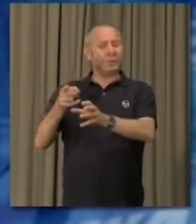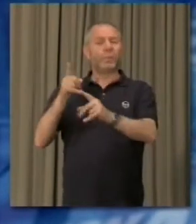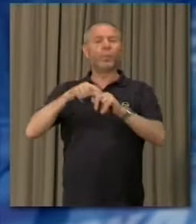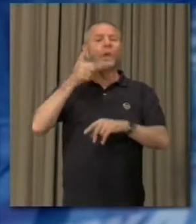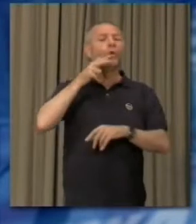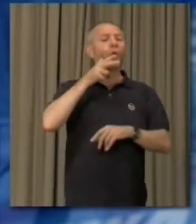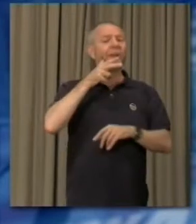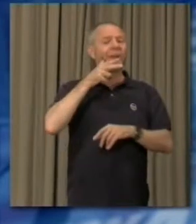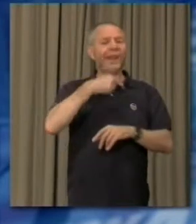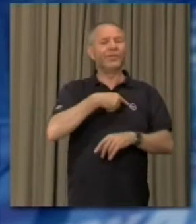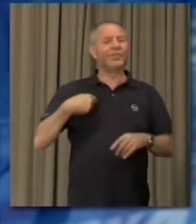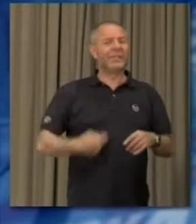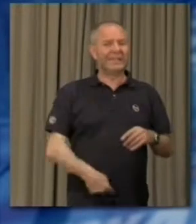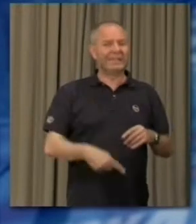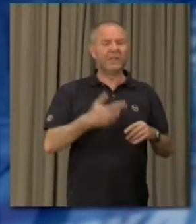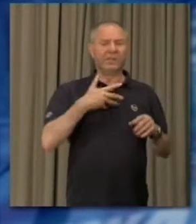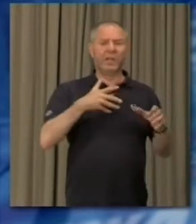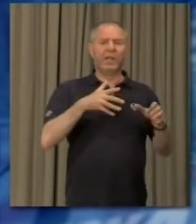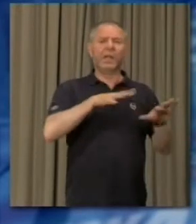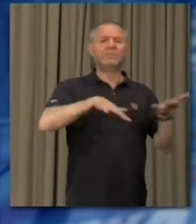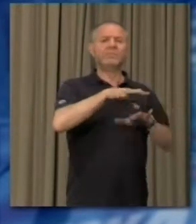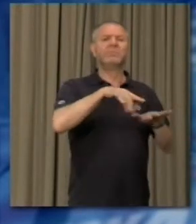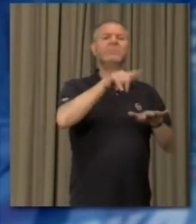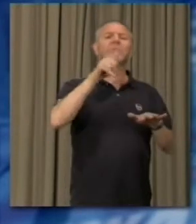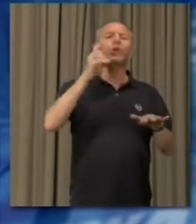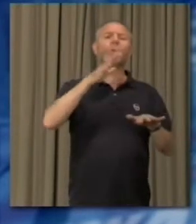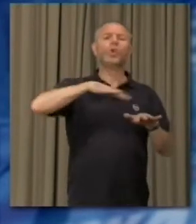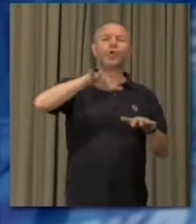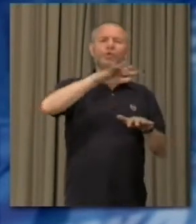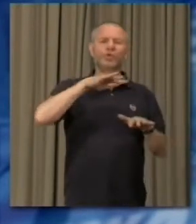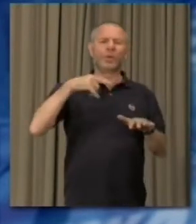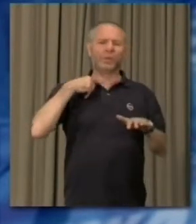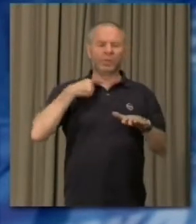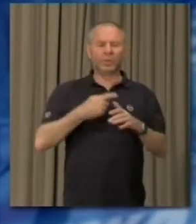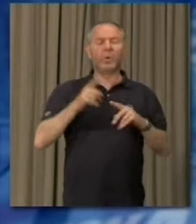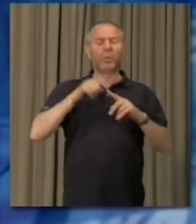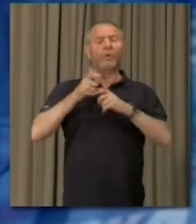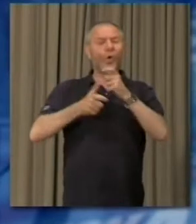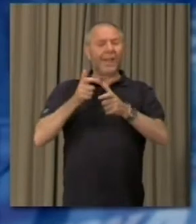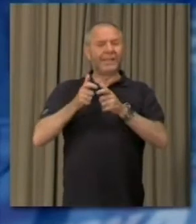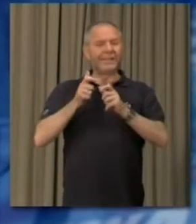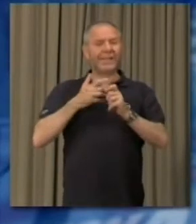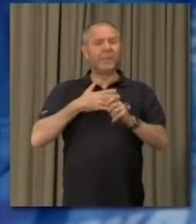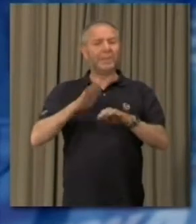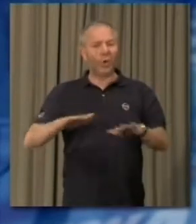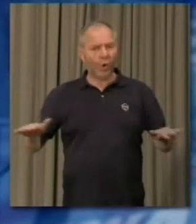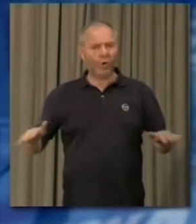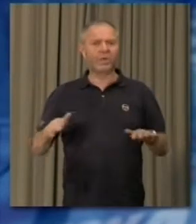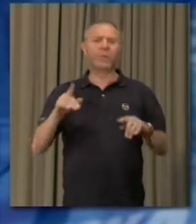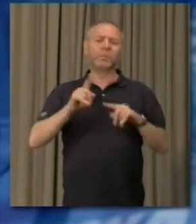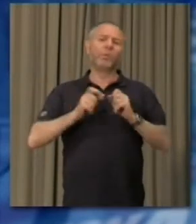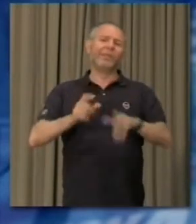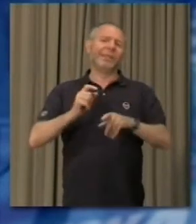cinese che gestiva un giro di case di prostituzione in Ossola, diversi interventi in caso di violenza su minori o in famiglia, furti di rame o megna, spaccio di